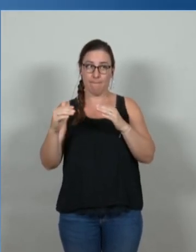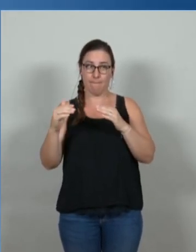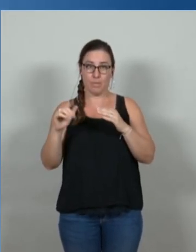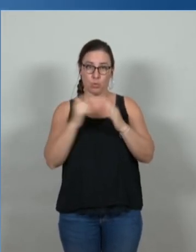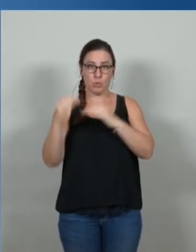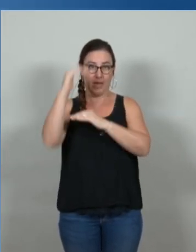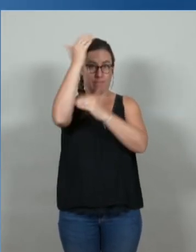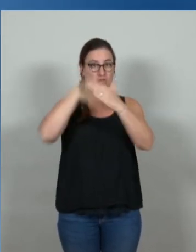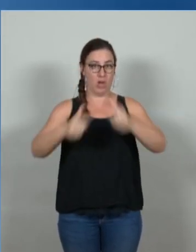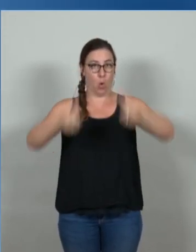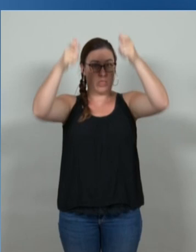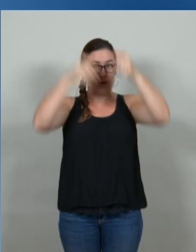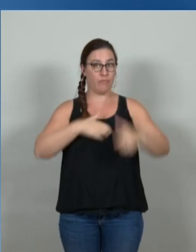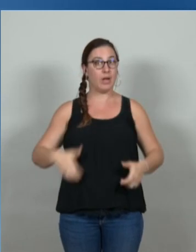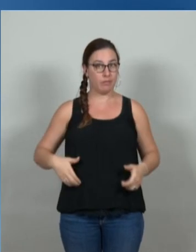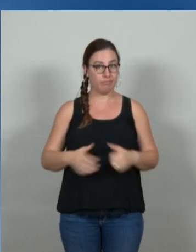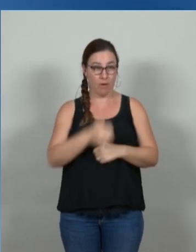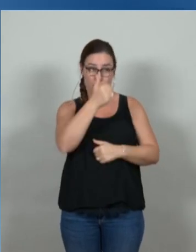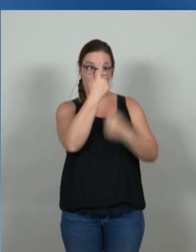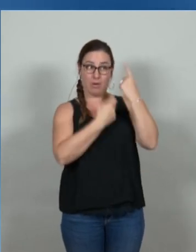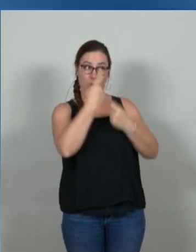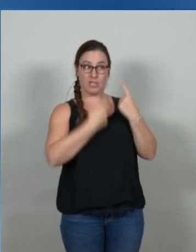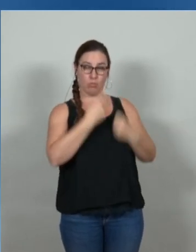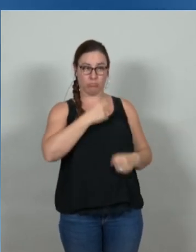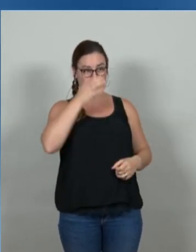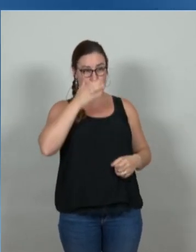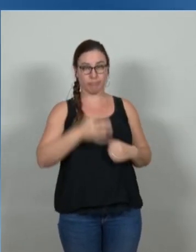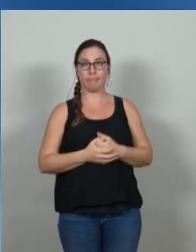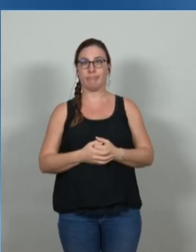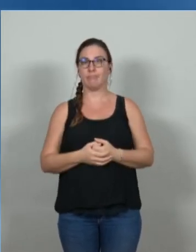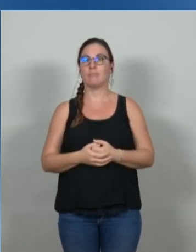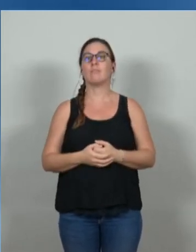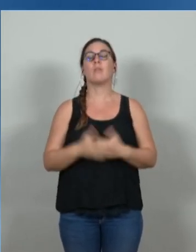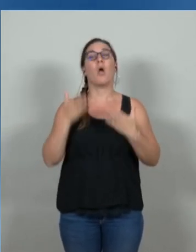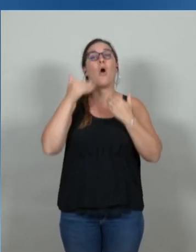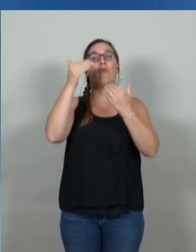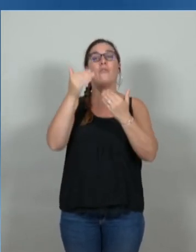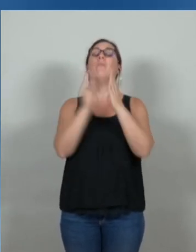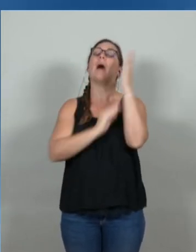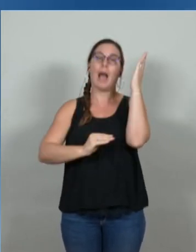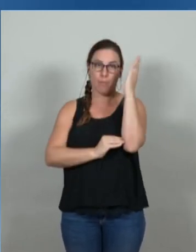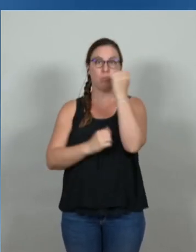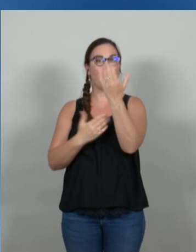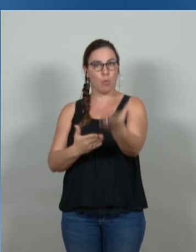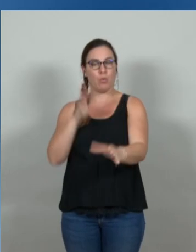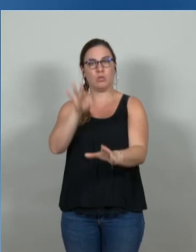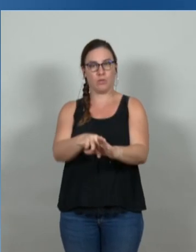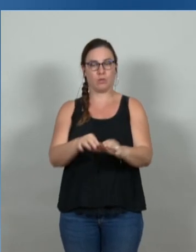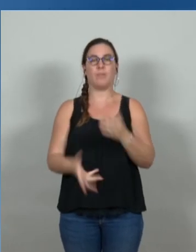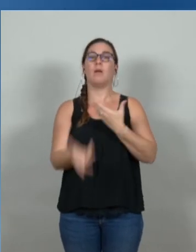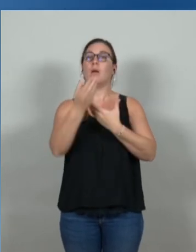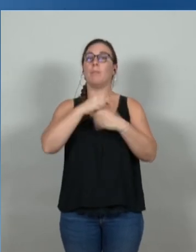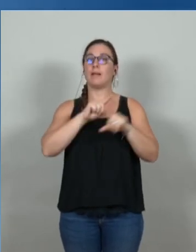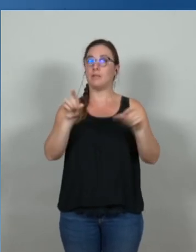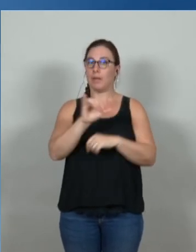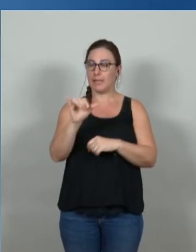de l'hôtel de ville lors de votre audition je mets ce vœu donc l'amendement aux voix qui ne prend